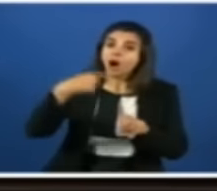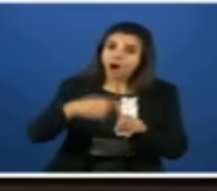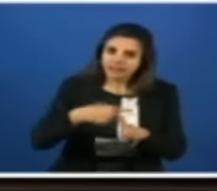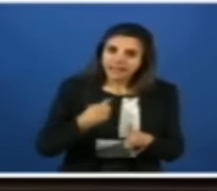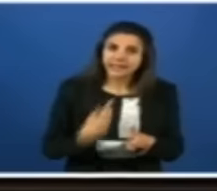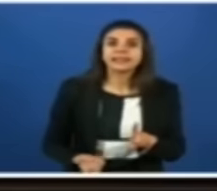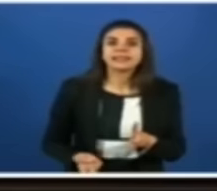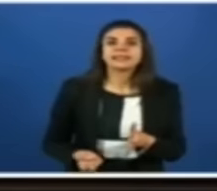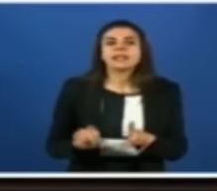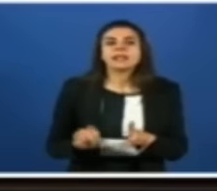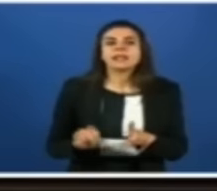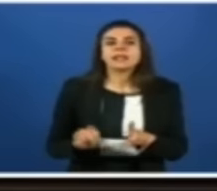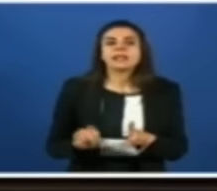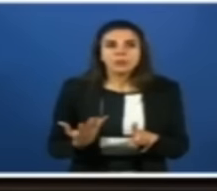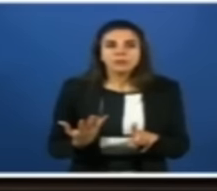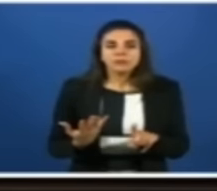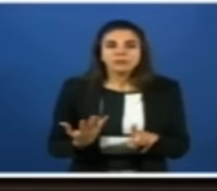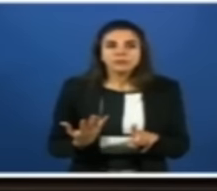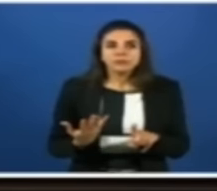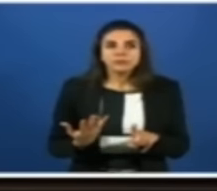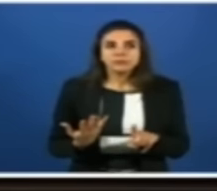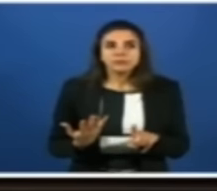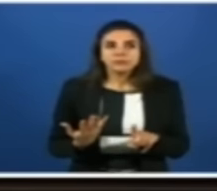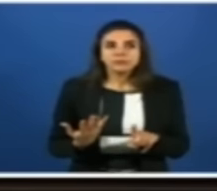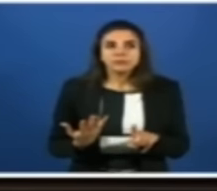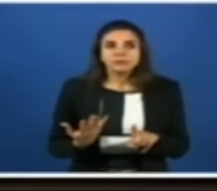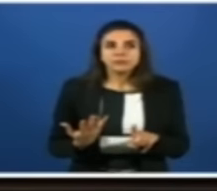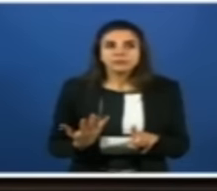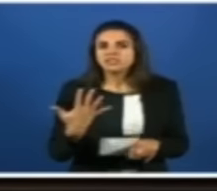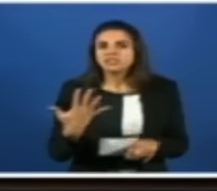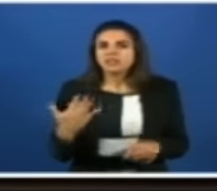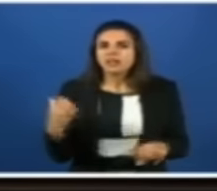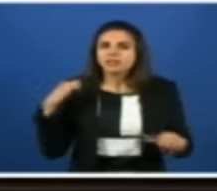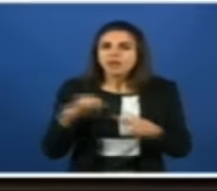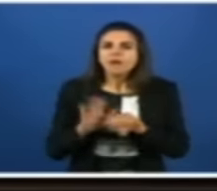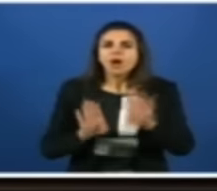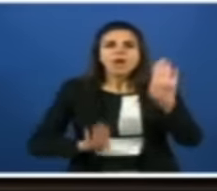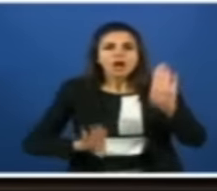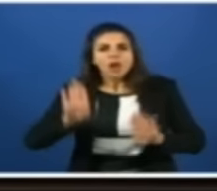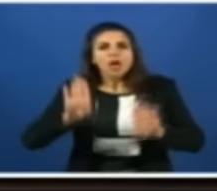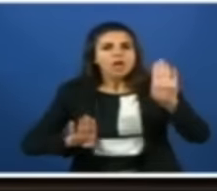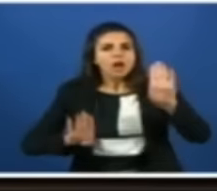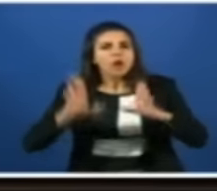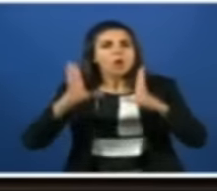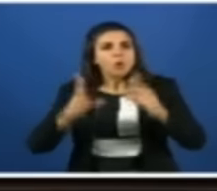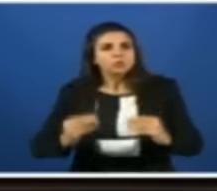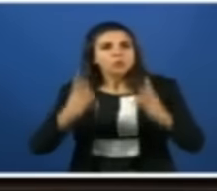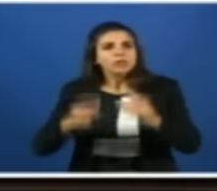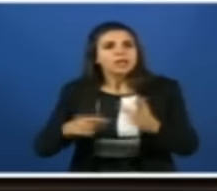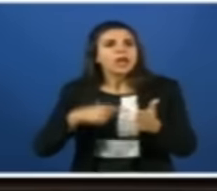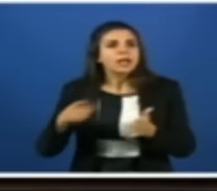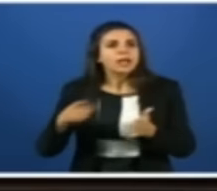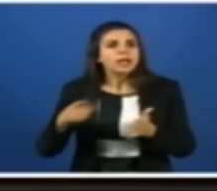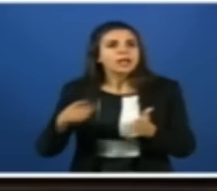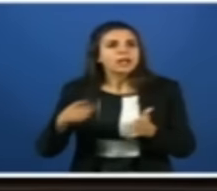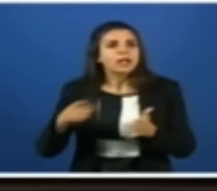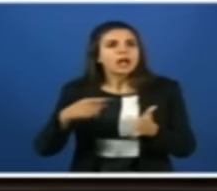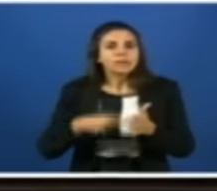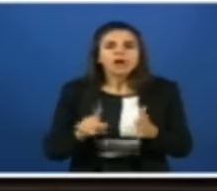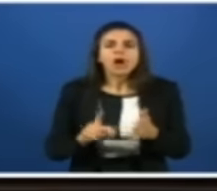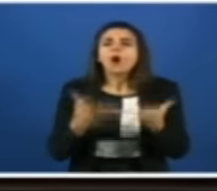yetinmedik. Yine 5 sefer ihale edilen, iptal edilen, bir türlü